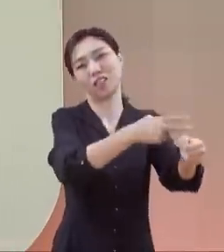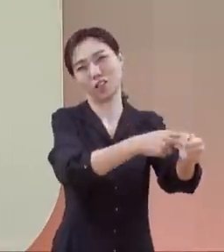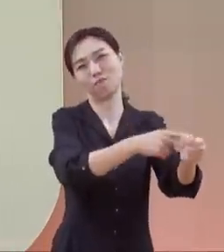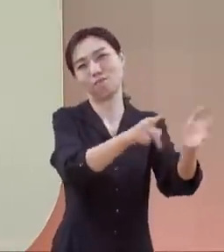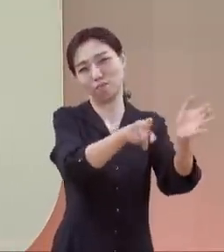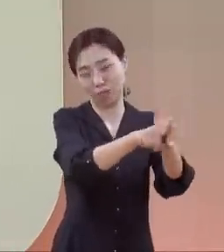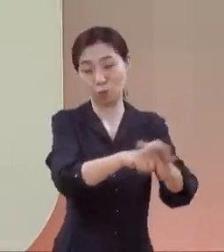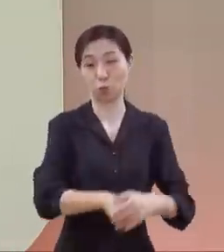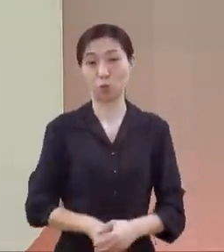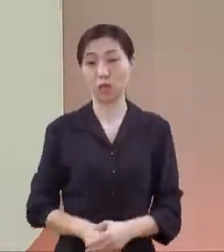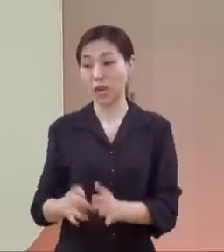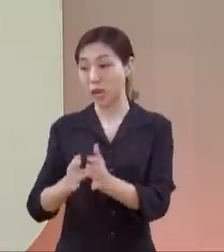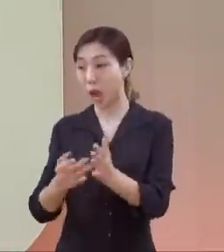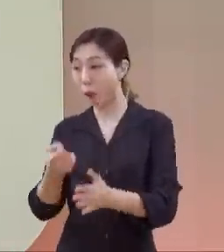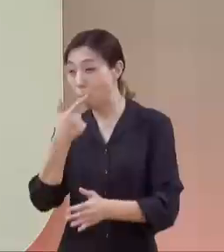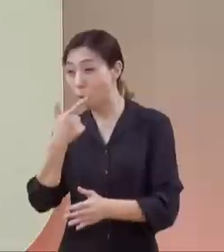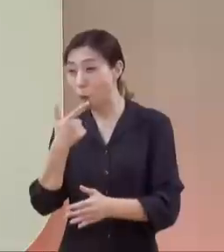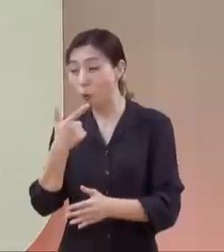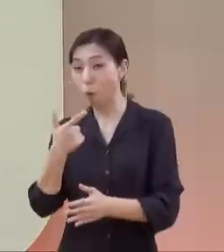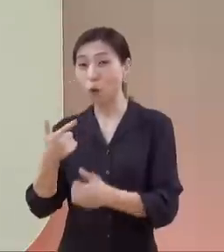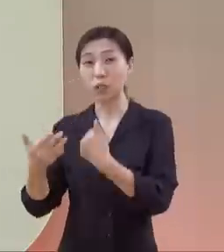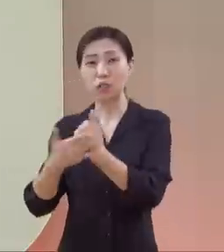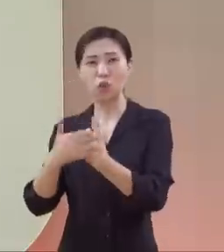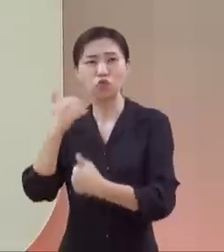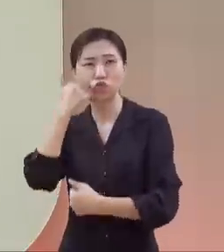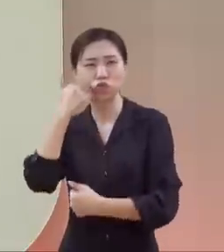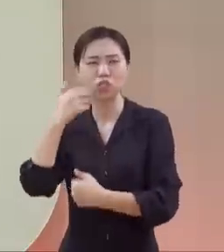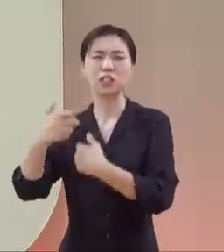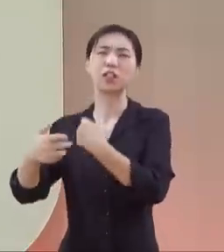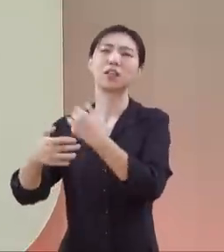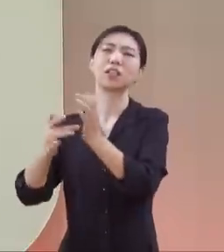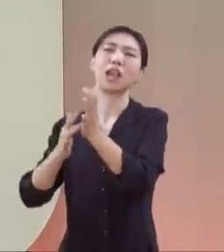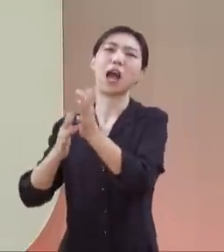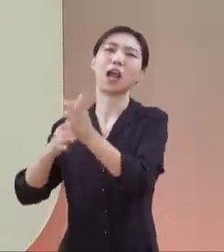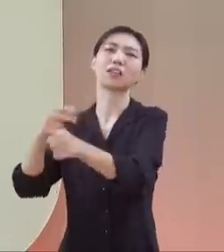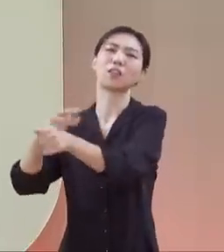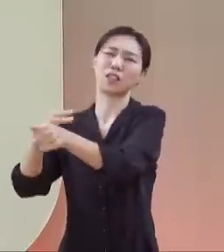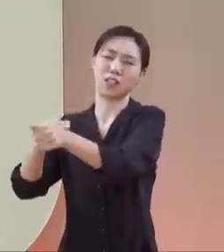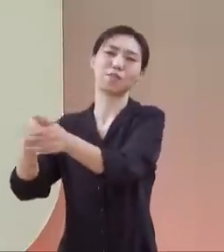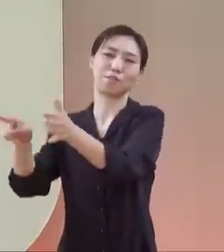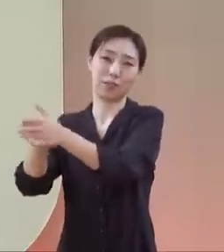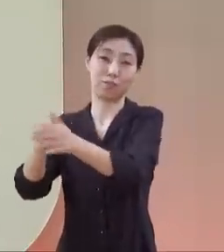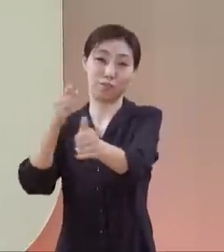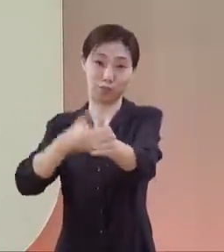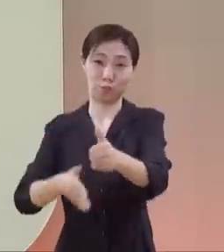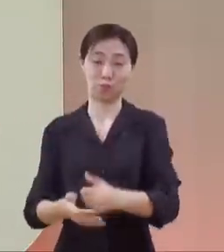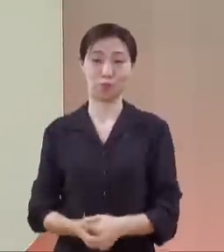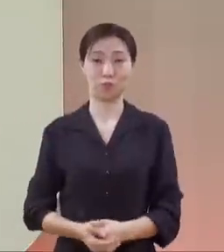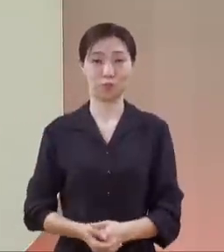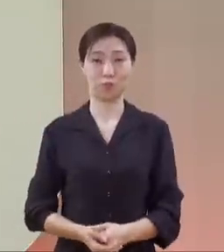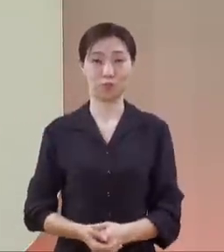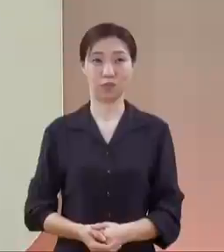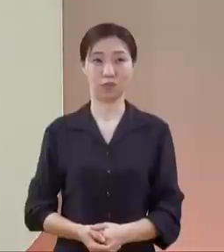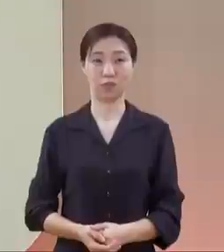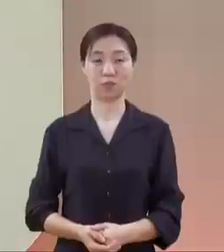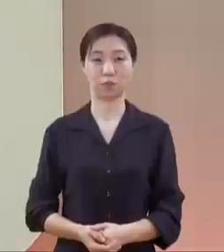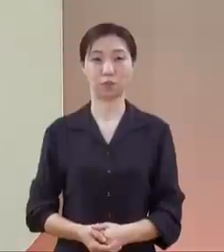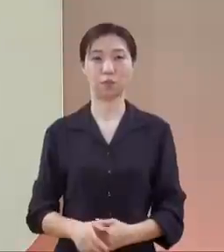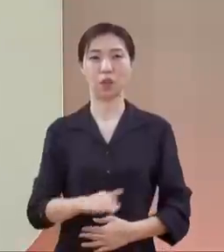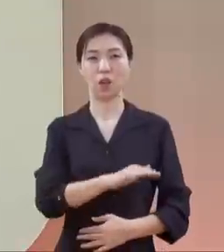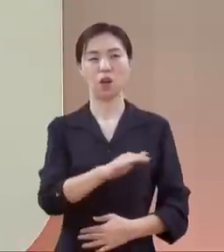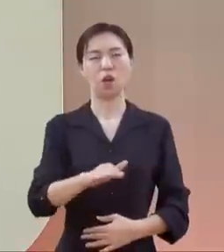부처님의 가르침을 닦아 나가면서 간절하게 간절하게 부처님을 향해